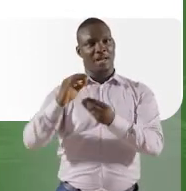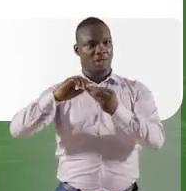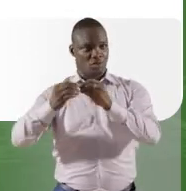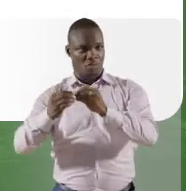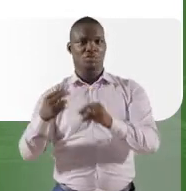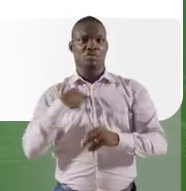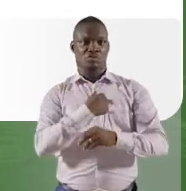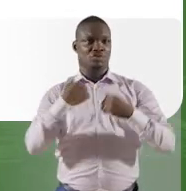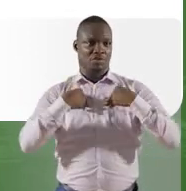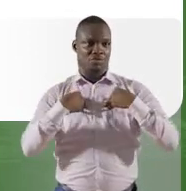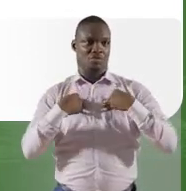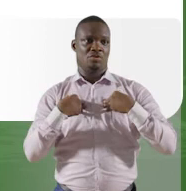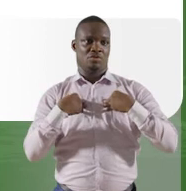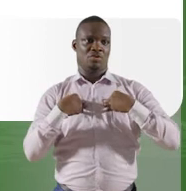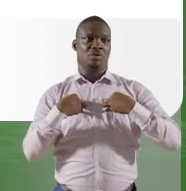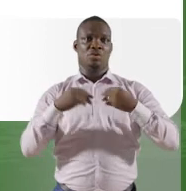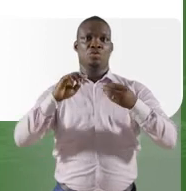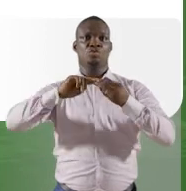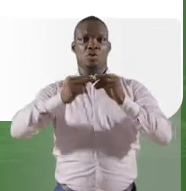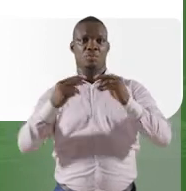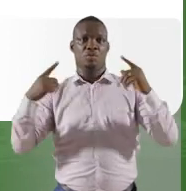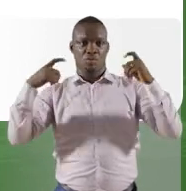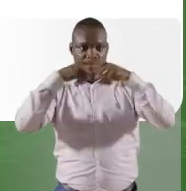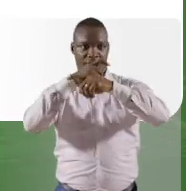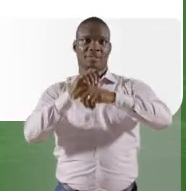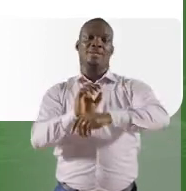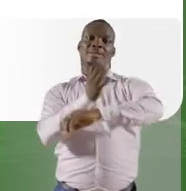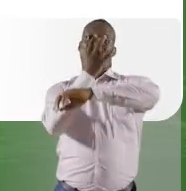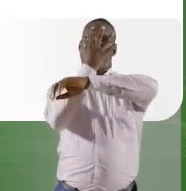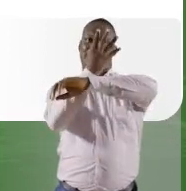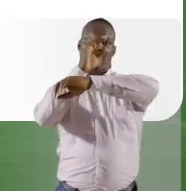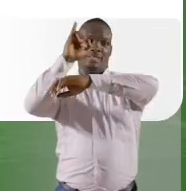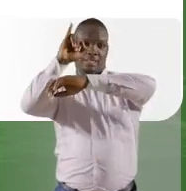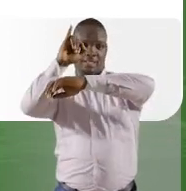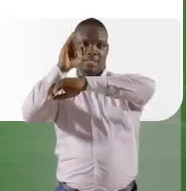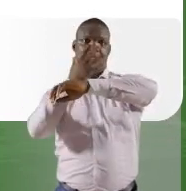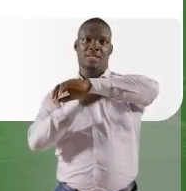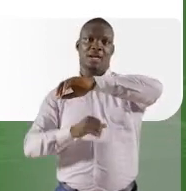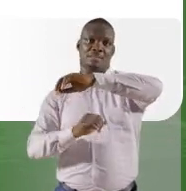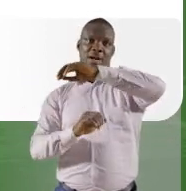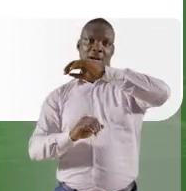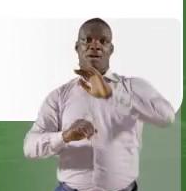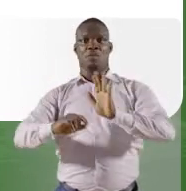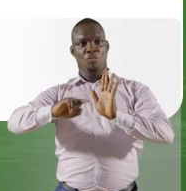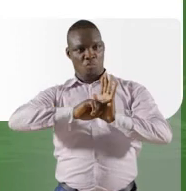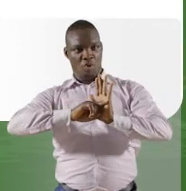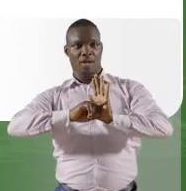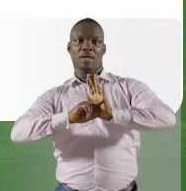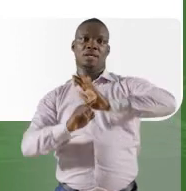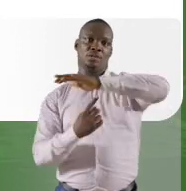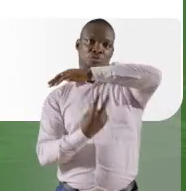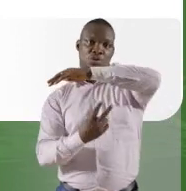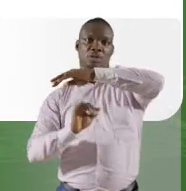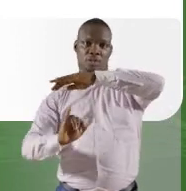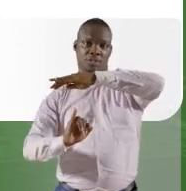au numérateur le nombre complexe 4i et au dénominateur le nombre complexe moins